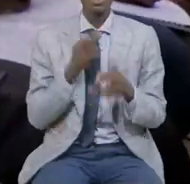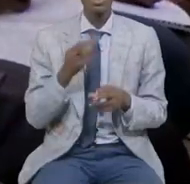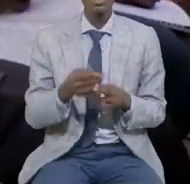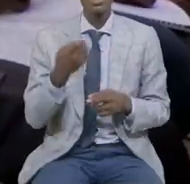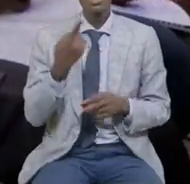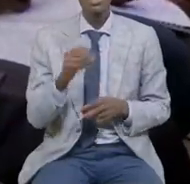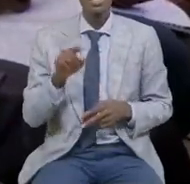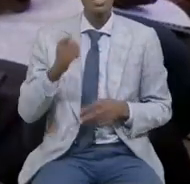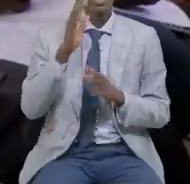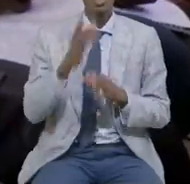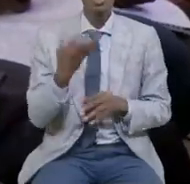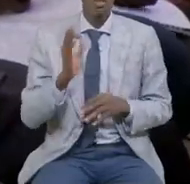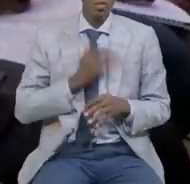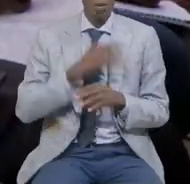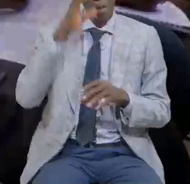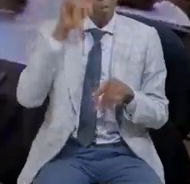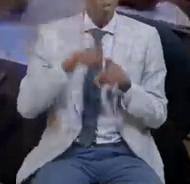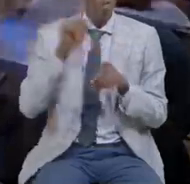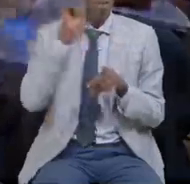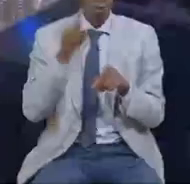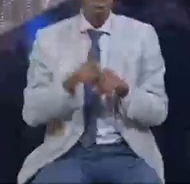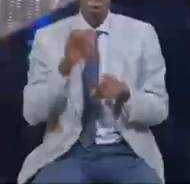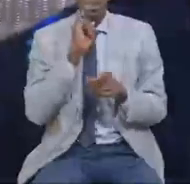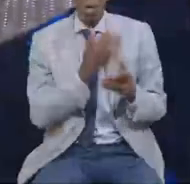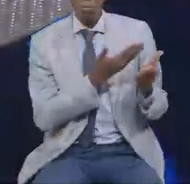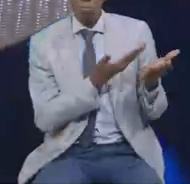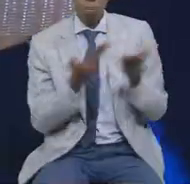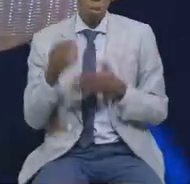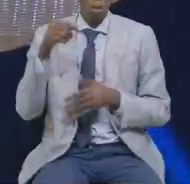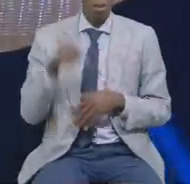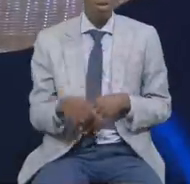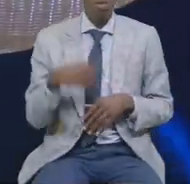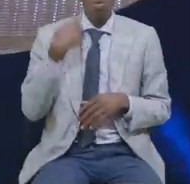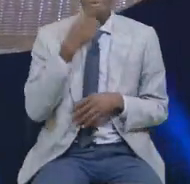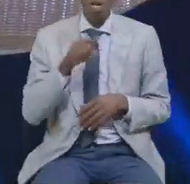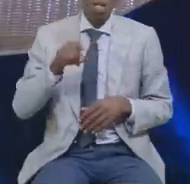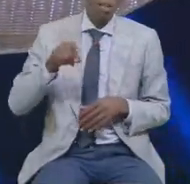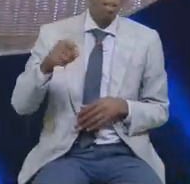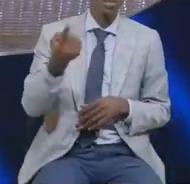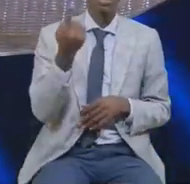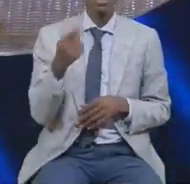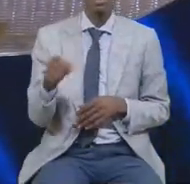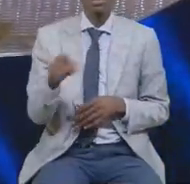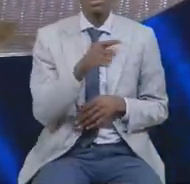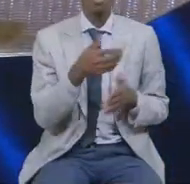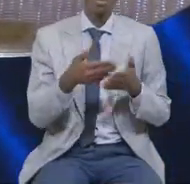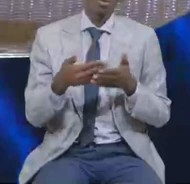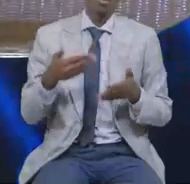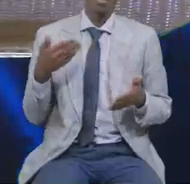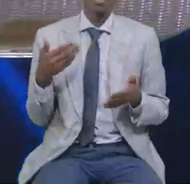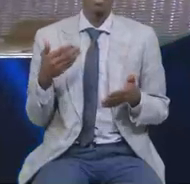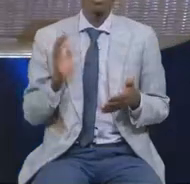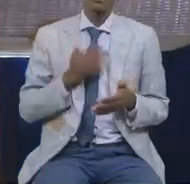Car il a été précipité l'accusateur de nos frères, celui qui les accusait devant notre Dieu jour et